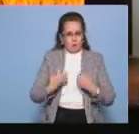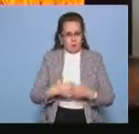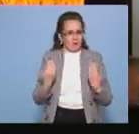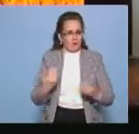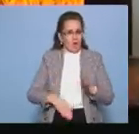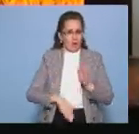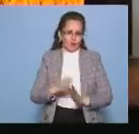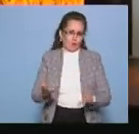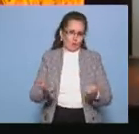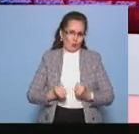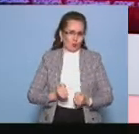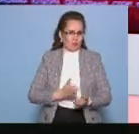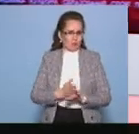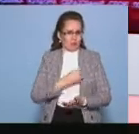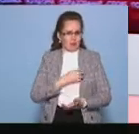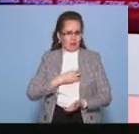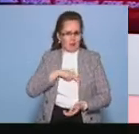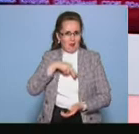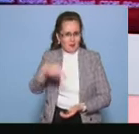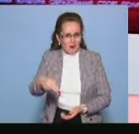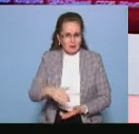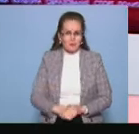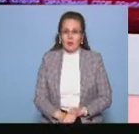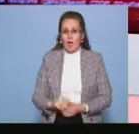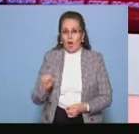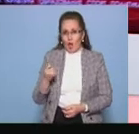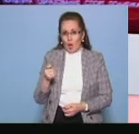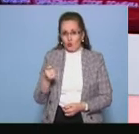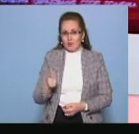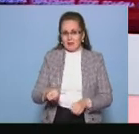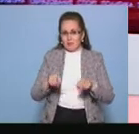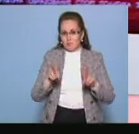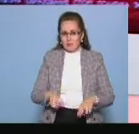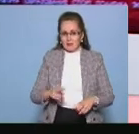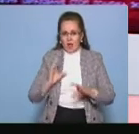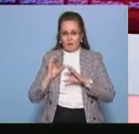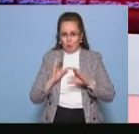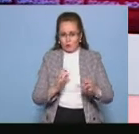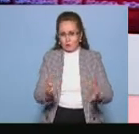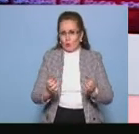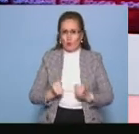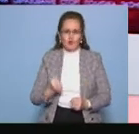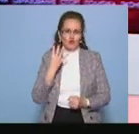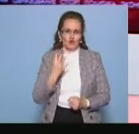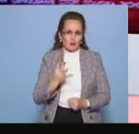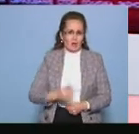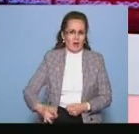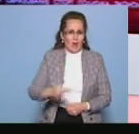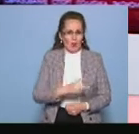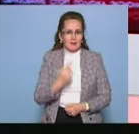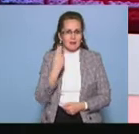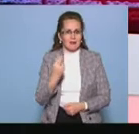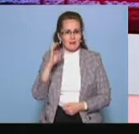вручили заслуженные награды. Ключи от спецавтотранспорта сегодня получили 4 районных комплексных центра